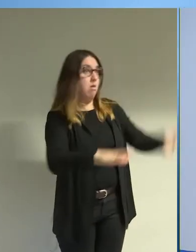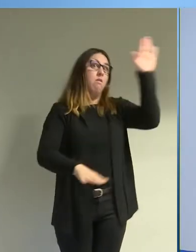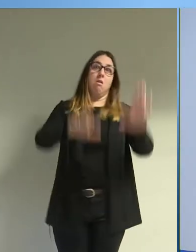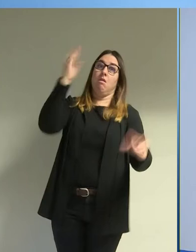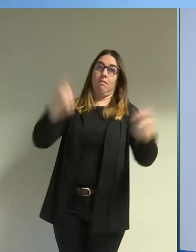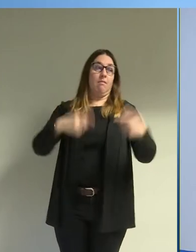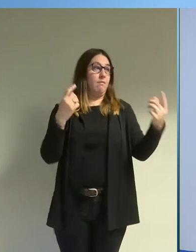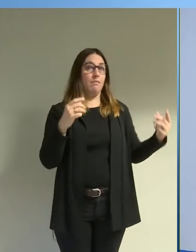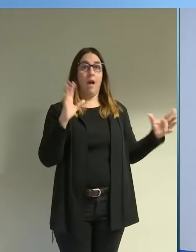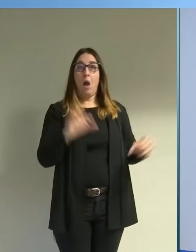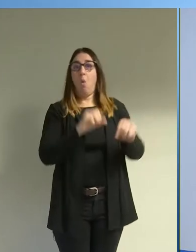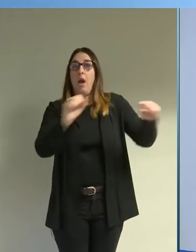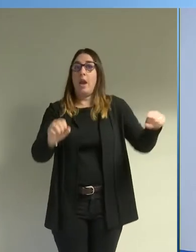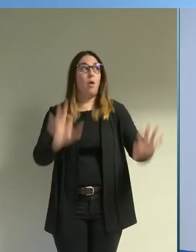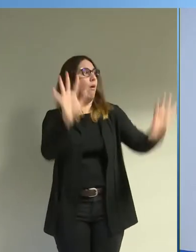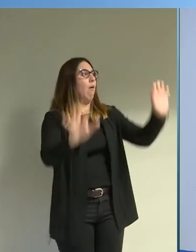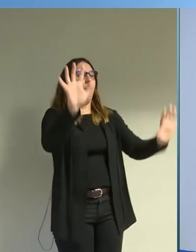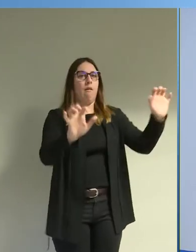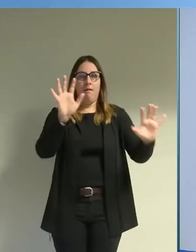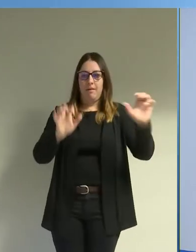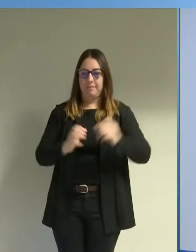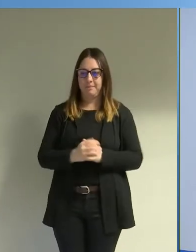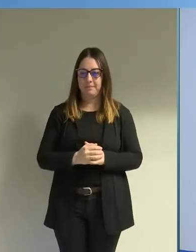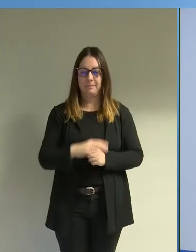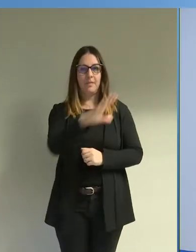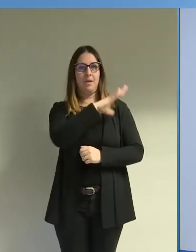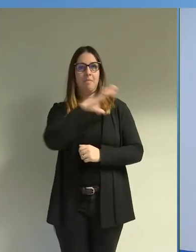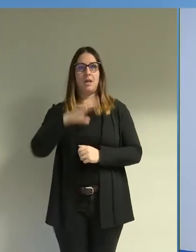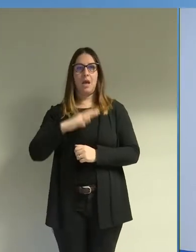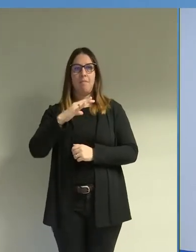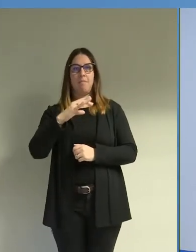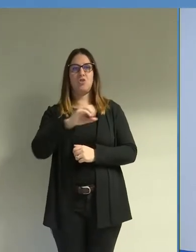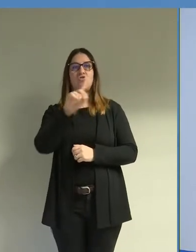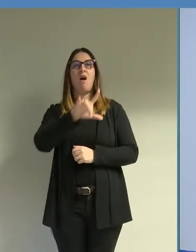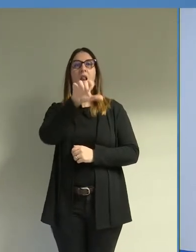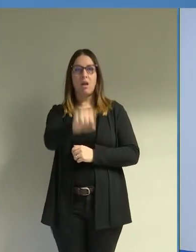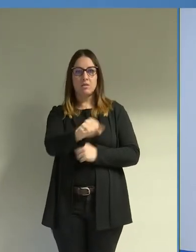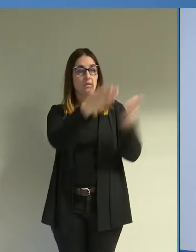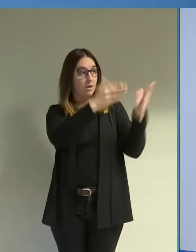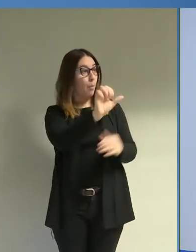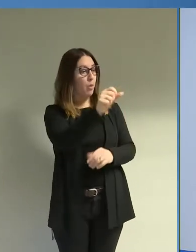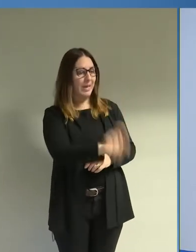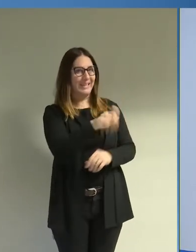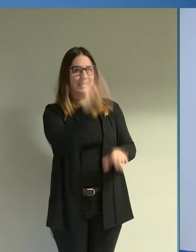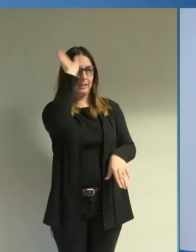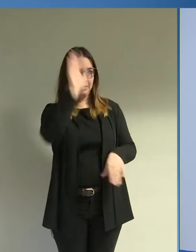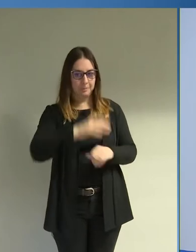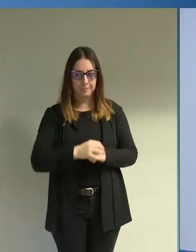et c'est une effervescence madame chanas donc cliquer en premier